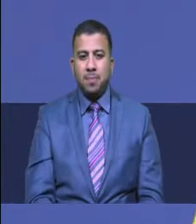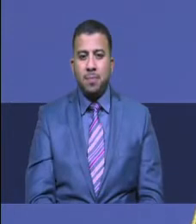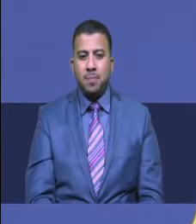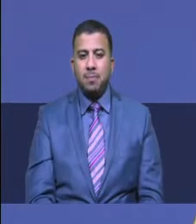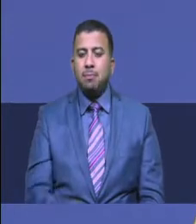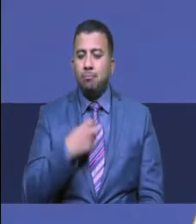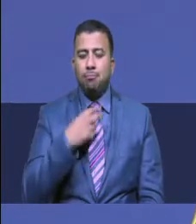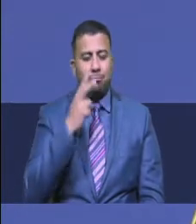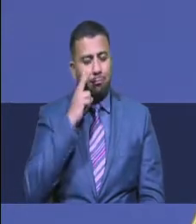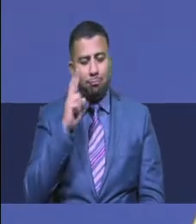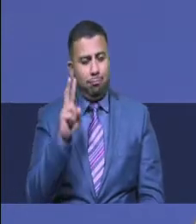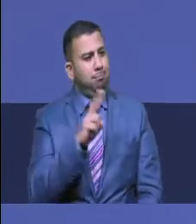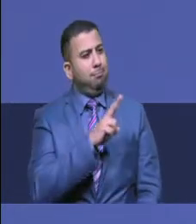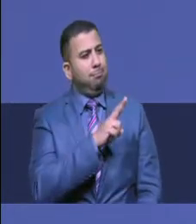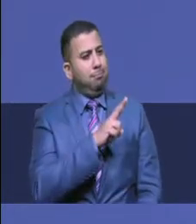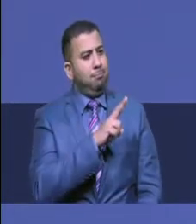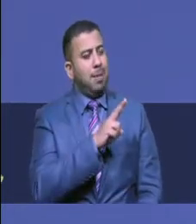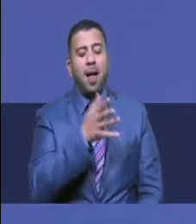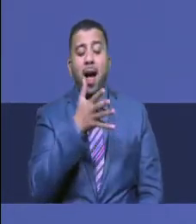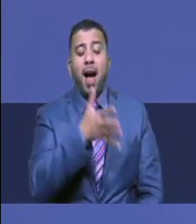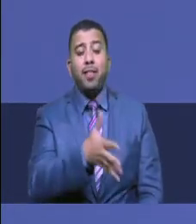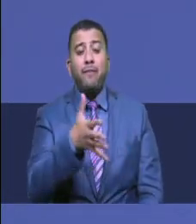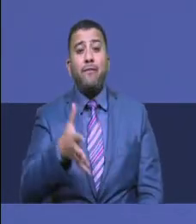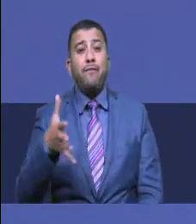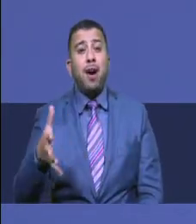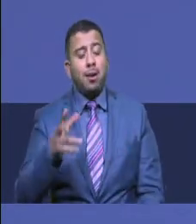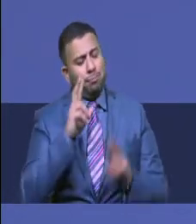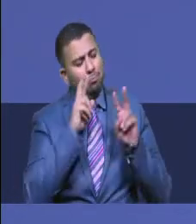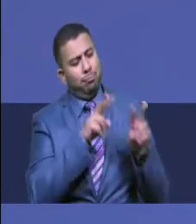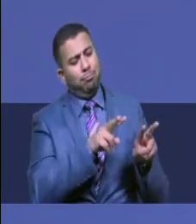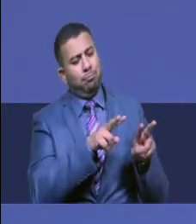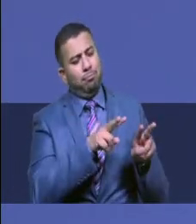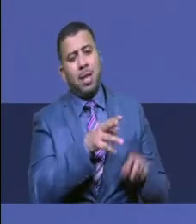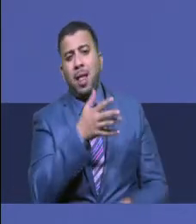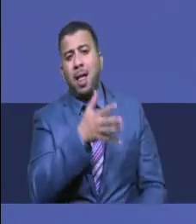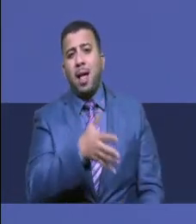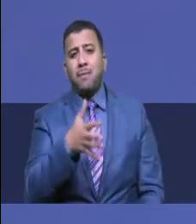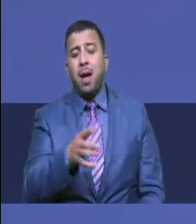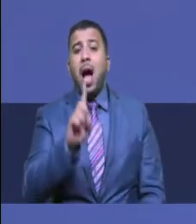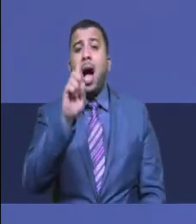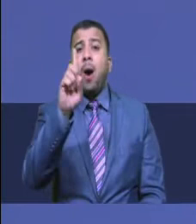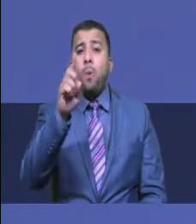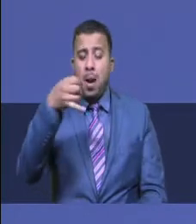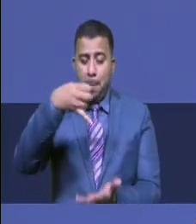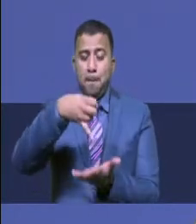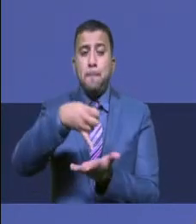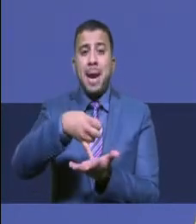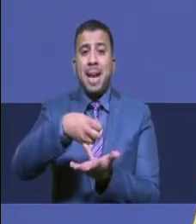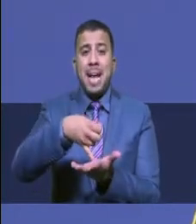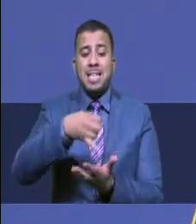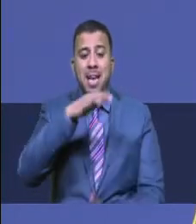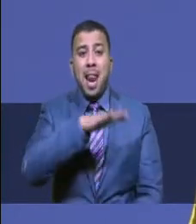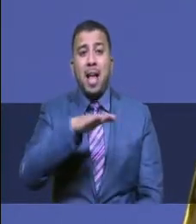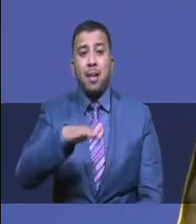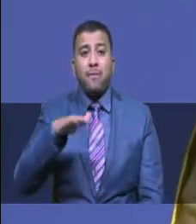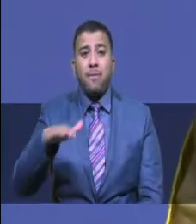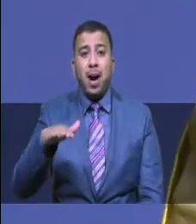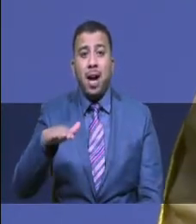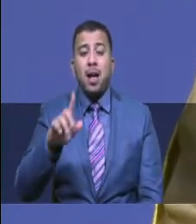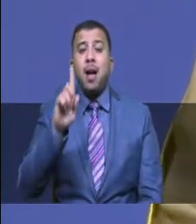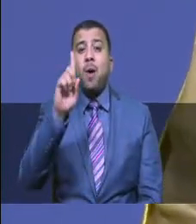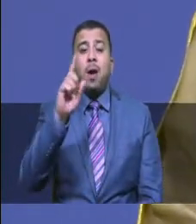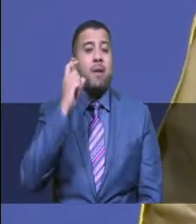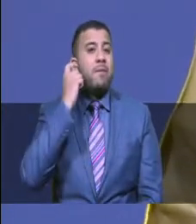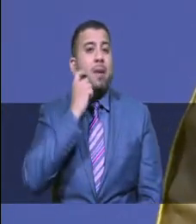الالتفات إلى الأطفال، وبدأ أول مركز للأطفال في دولة